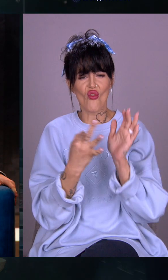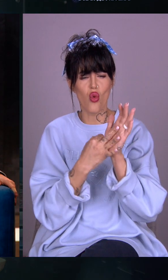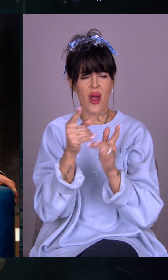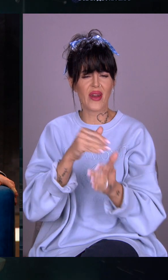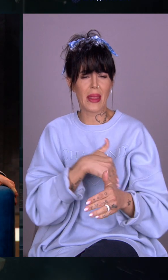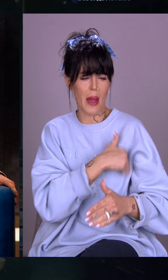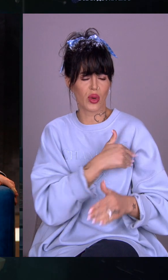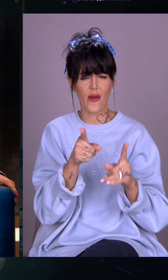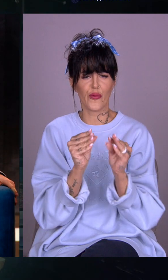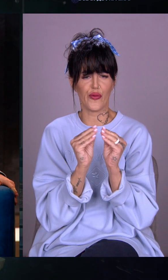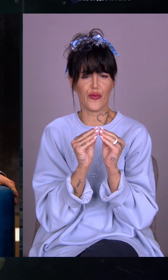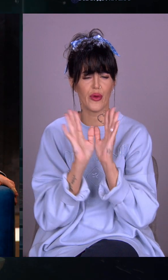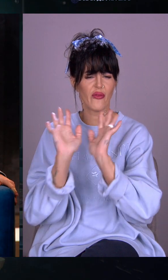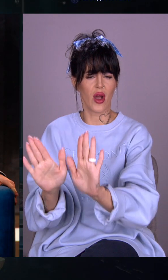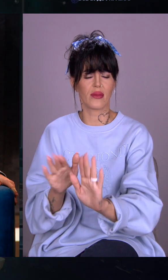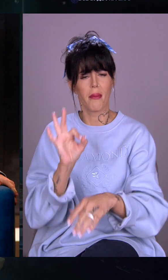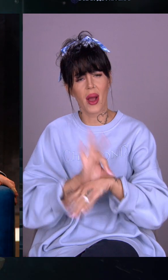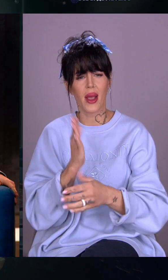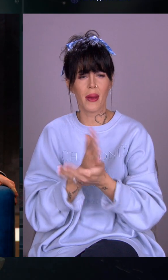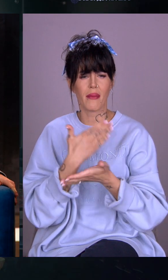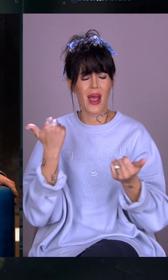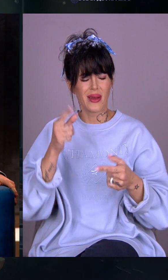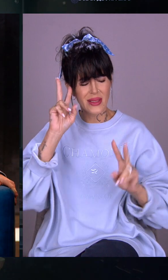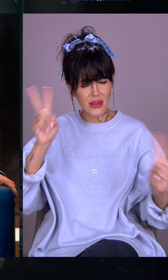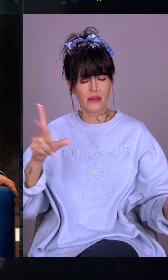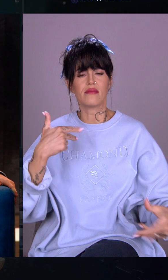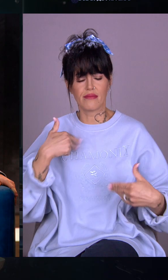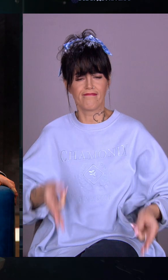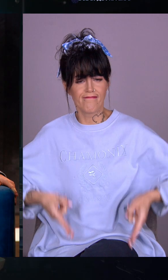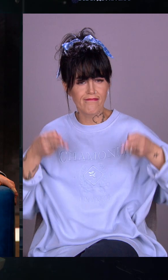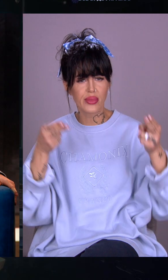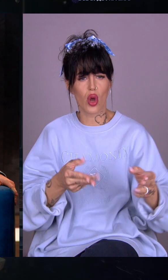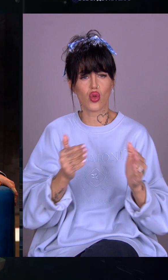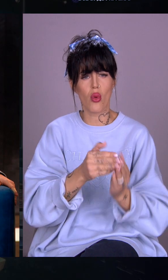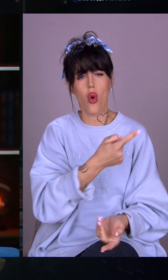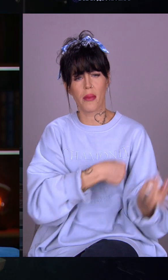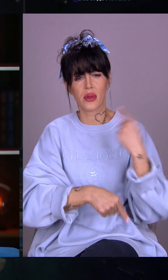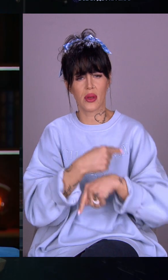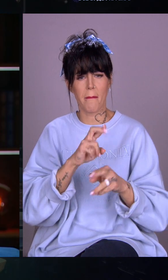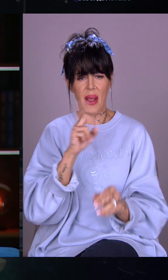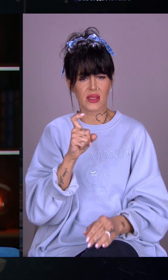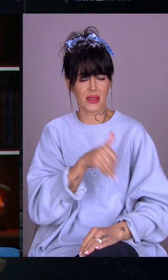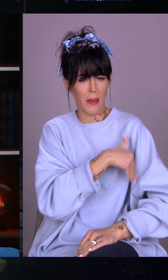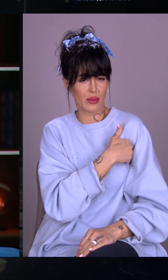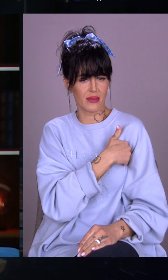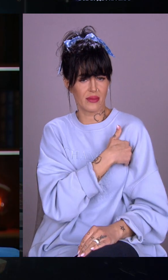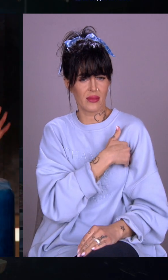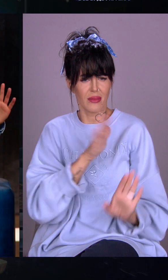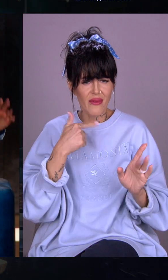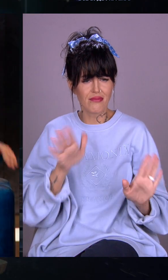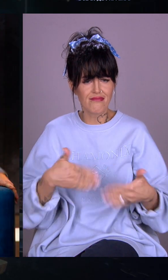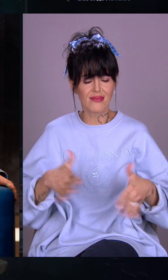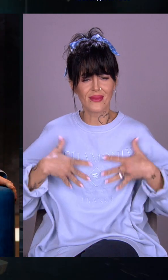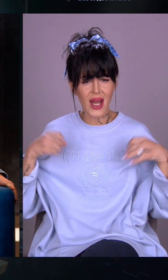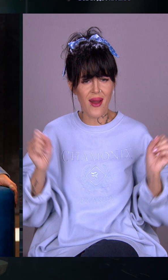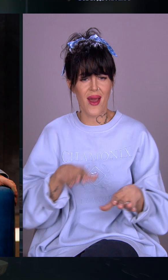Це його робоча. Поняв? Він говорить, виїжджаємо. А, тобто... І додому повертається уже без температури. Ну, там обмін енергією. Там